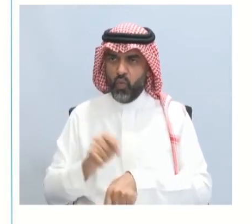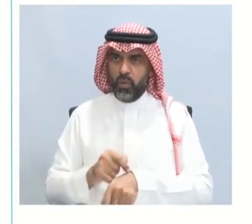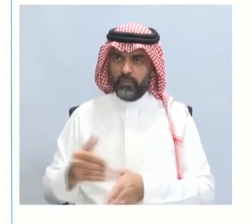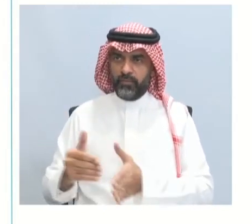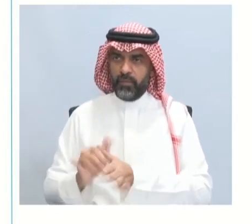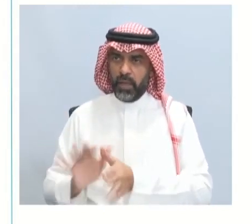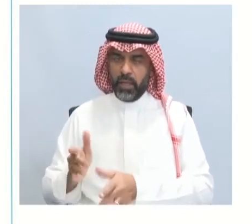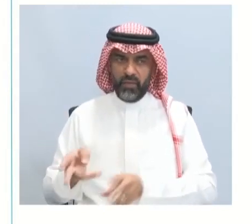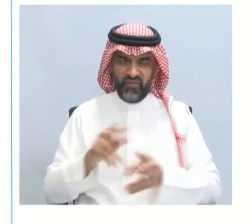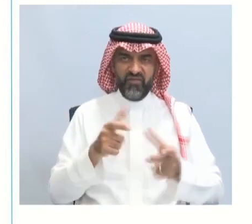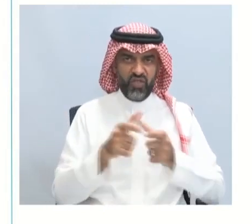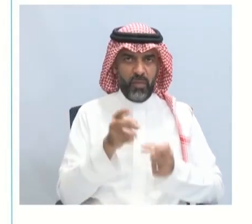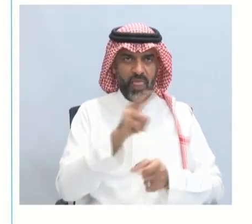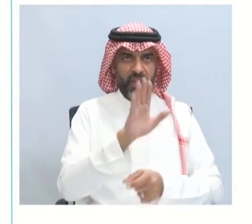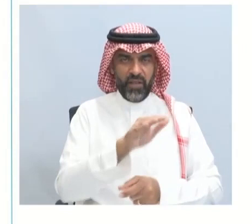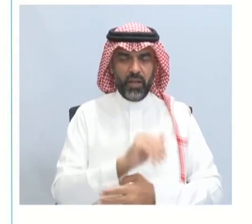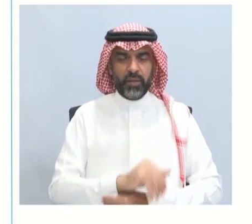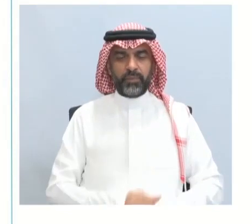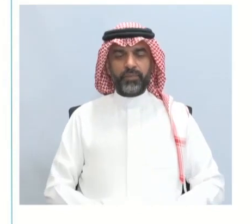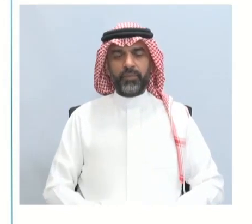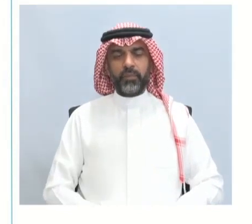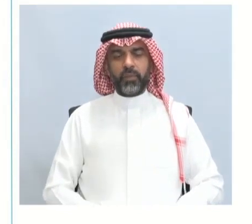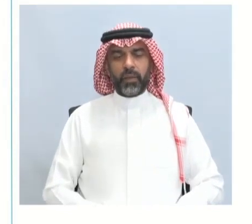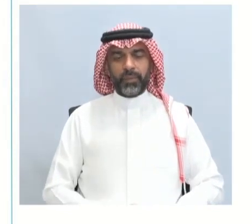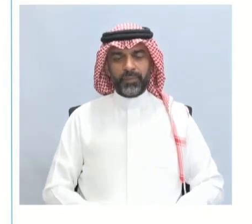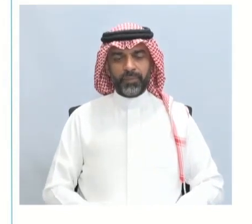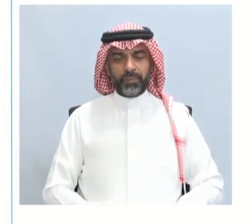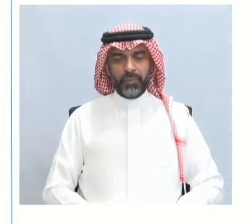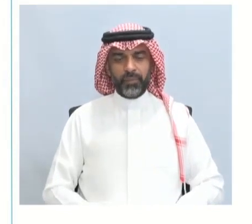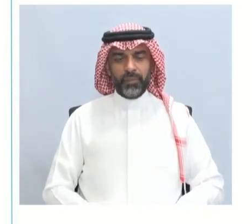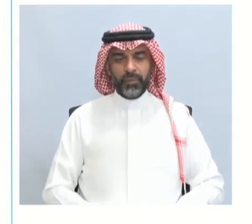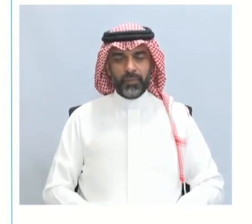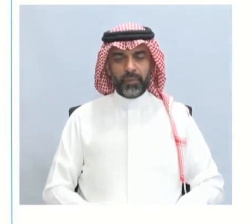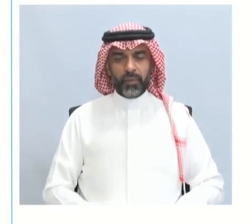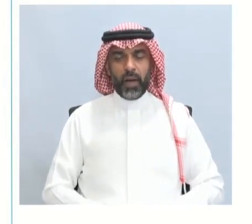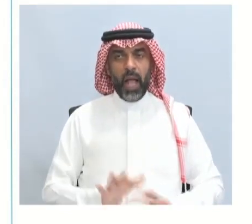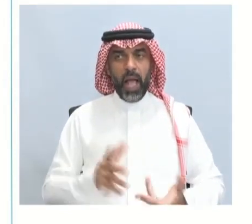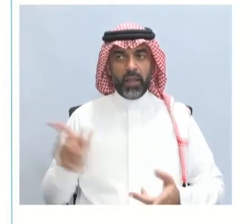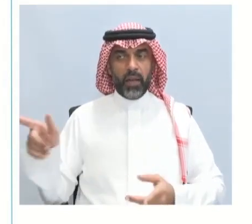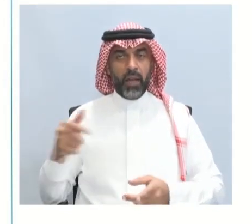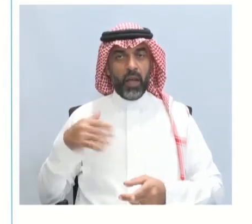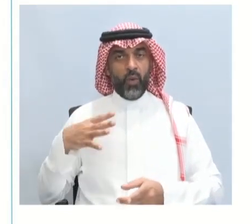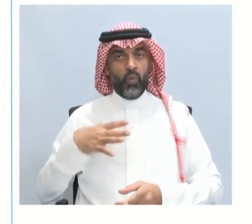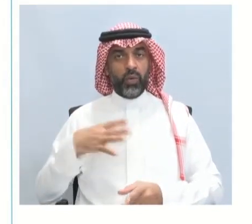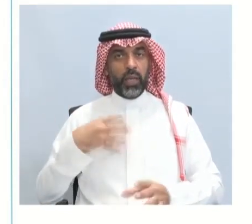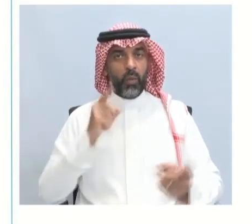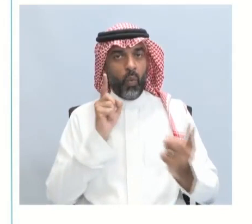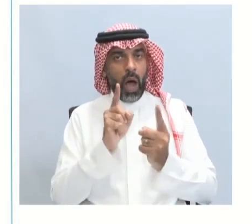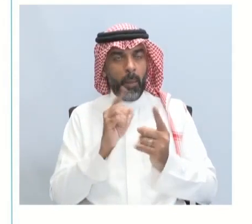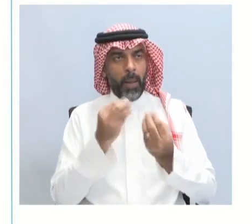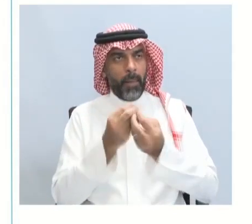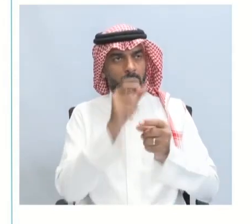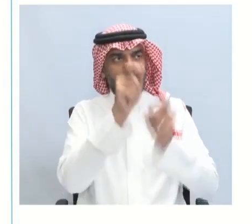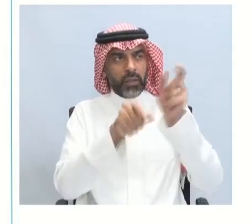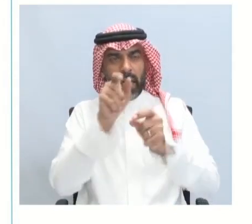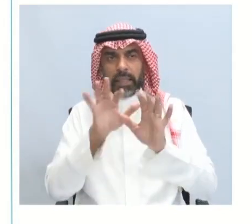للمدير وكي ما هي طريقته المفضله في العملاء الذين ياتون دون موعد او دون